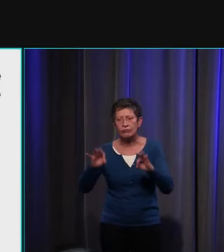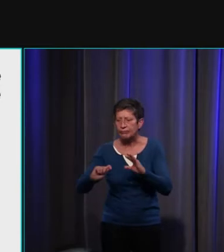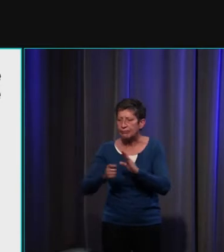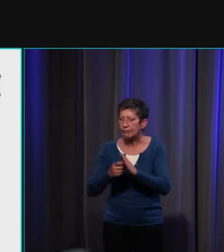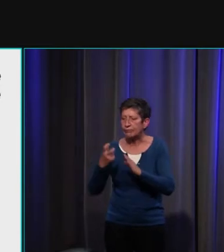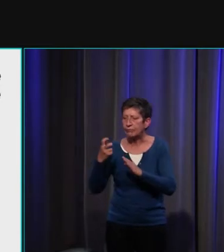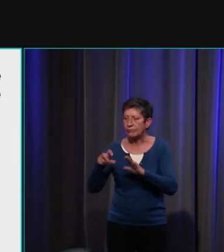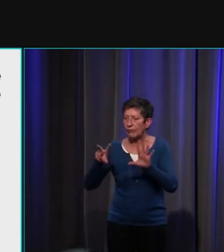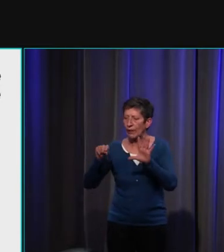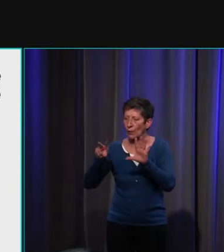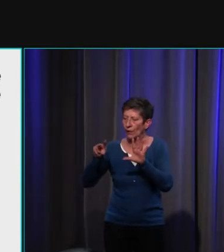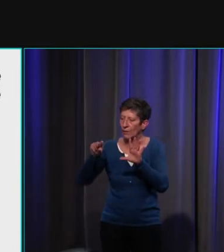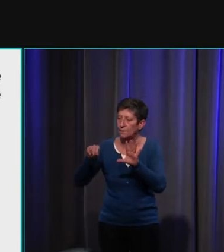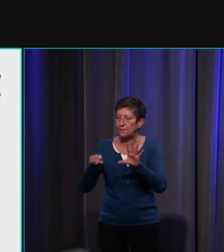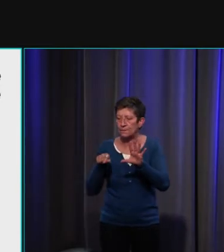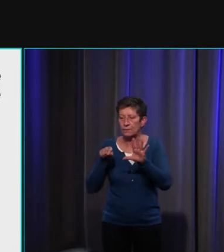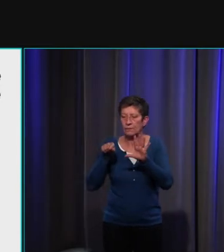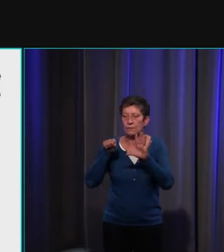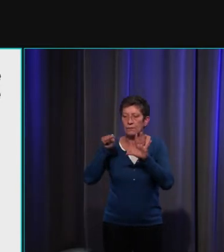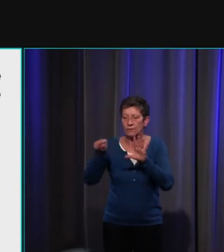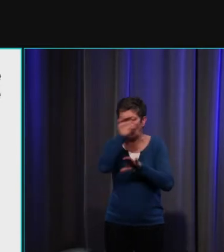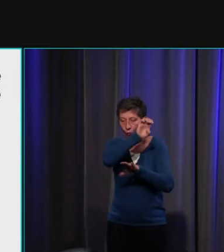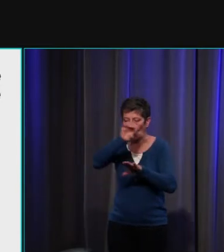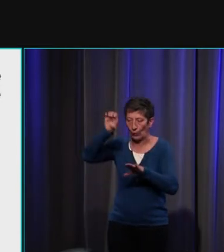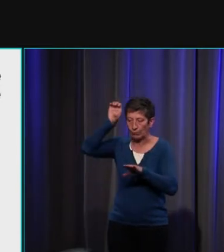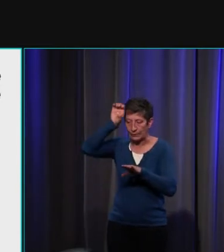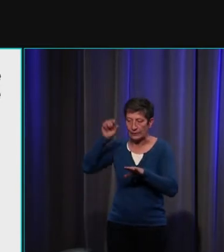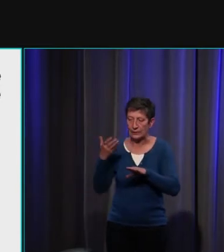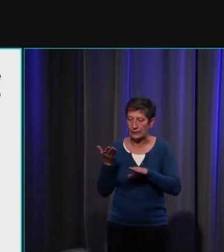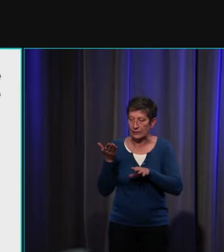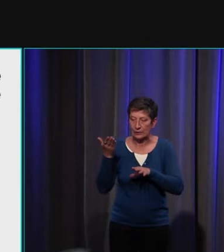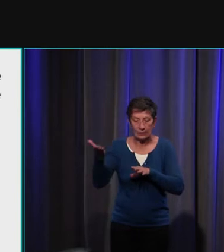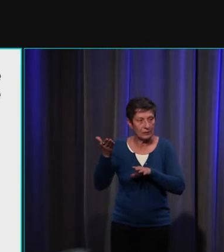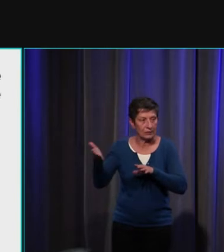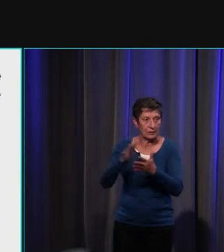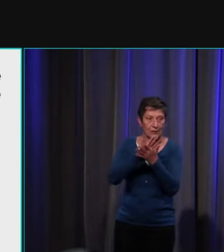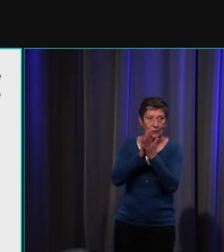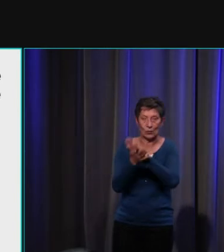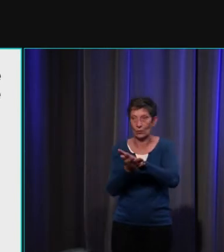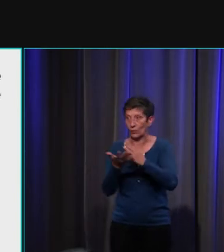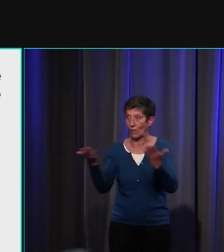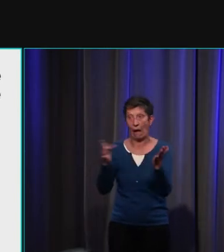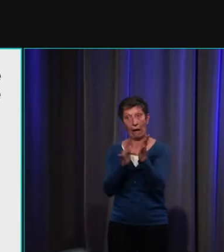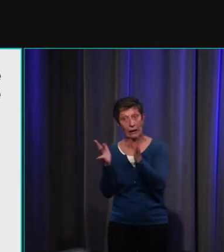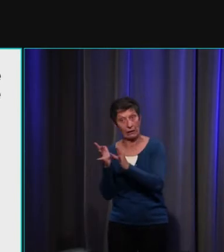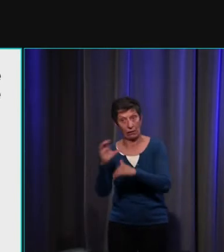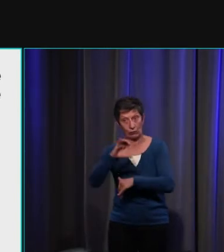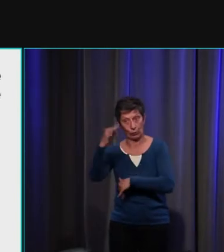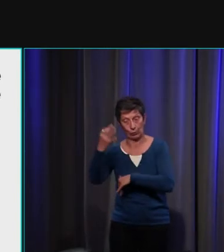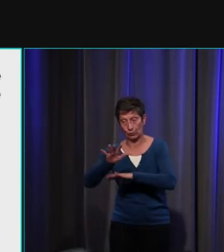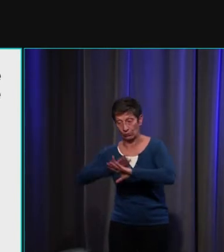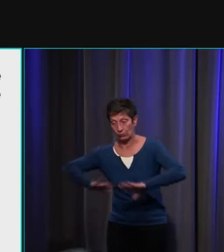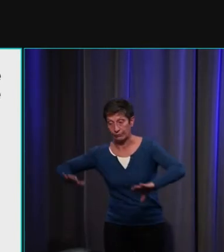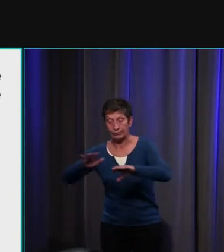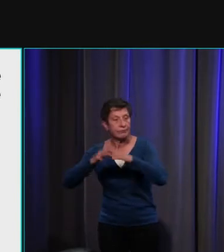thessalonique lempire avec l'empereur théodose redevient complètement chrétiens que le paganisme